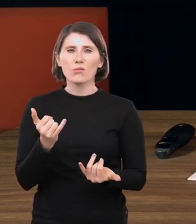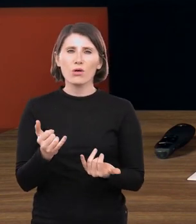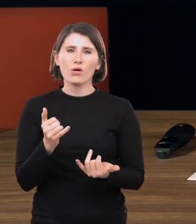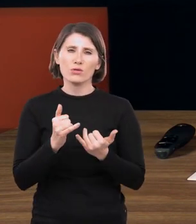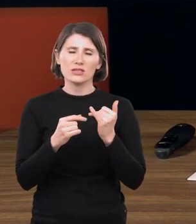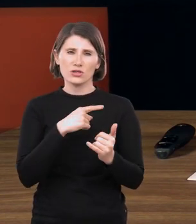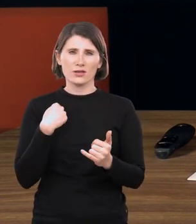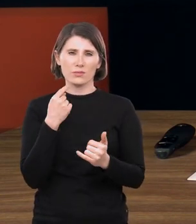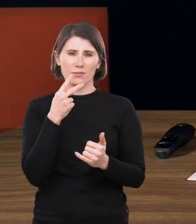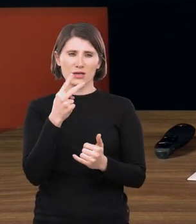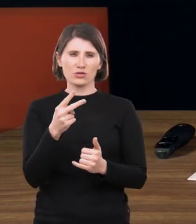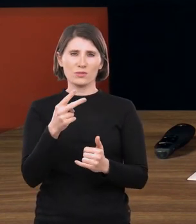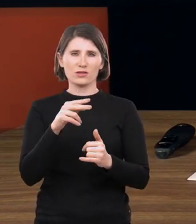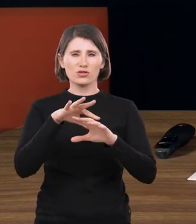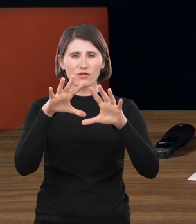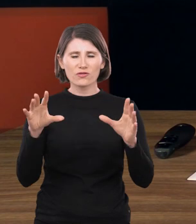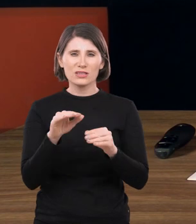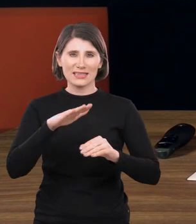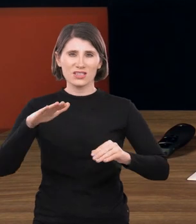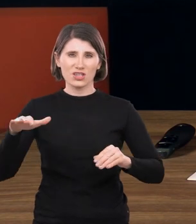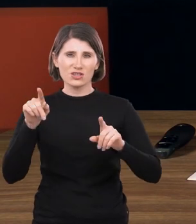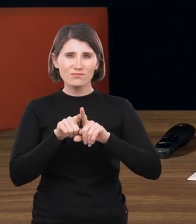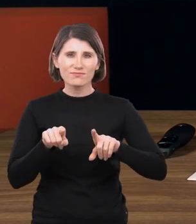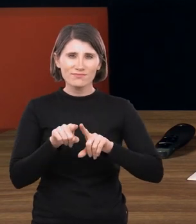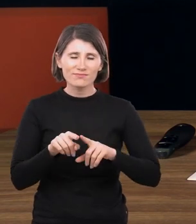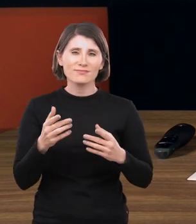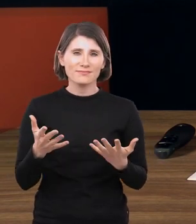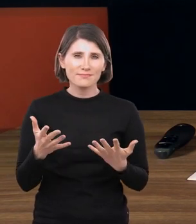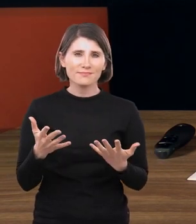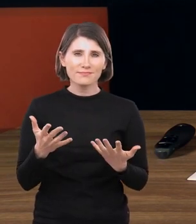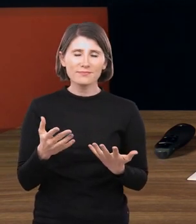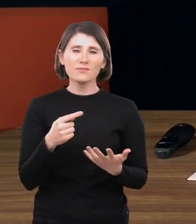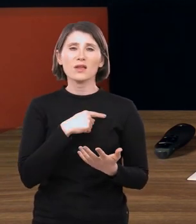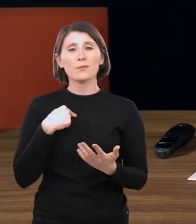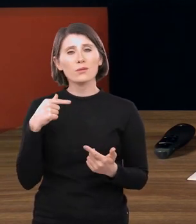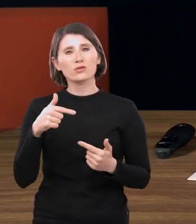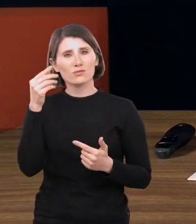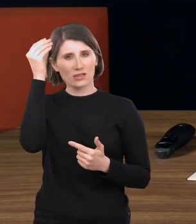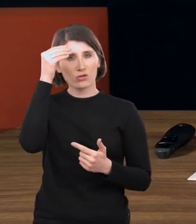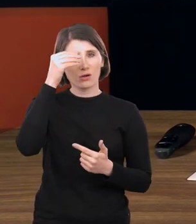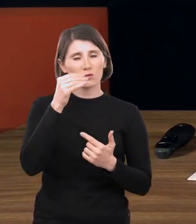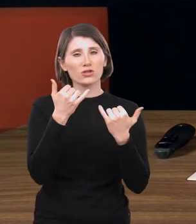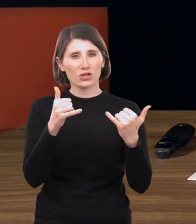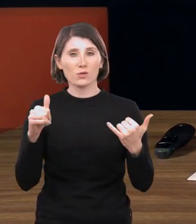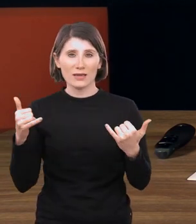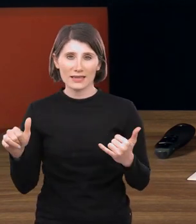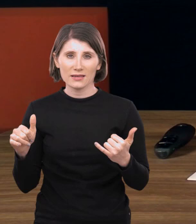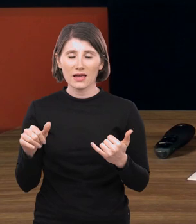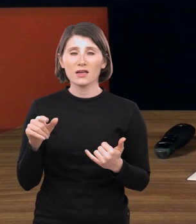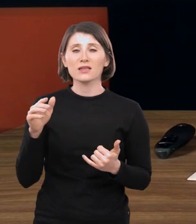generalizacja rzeczywiście nie jest z czymś, z czym dziecko się rodzi i my się musimy tego nauczyć.